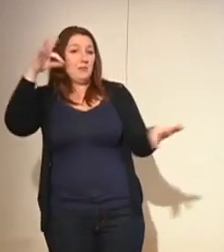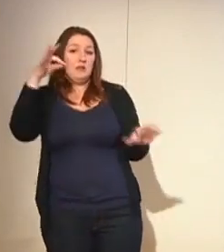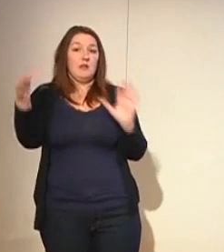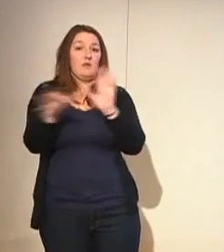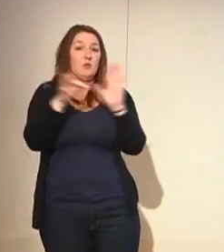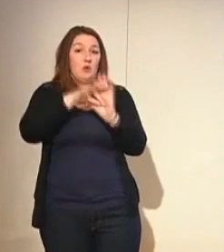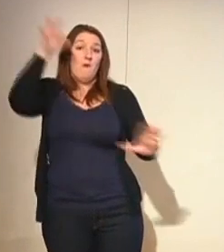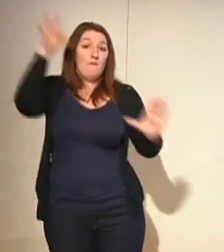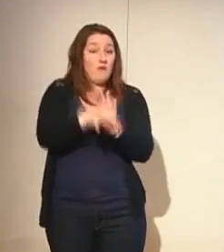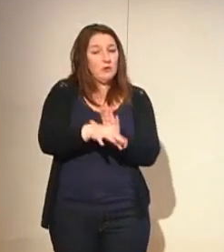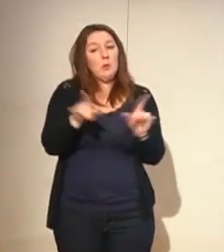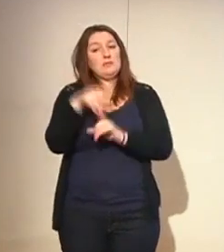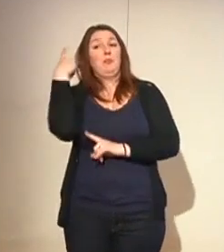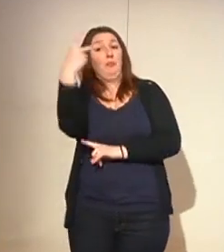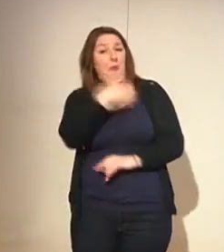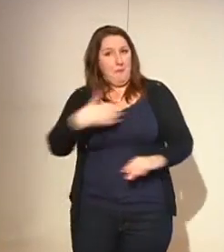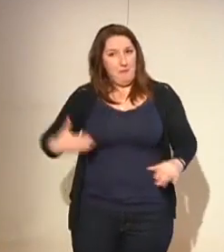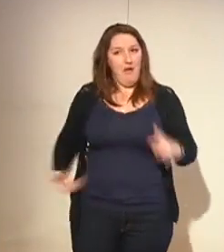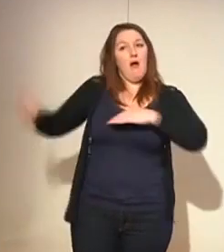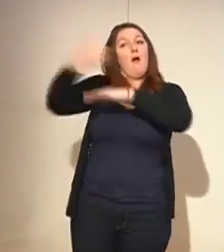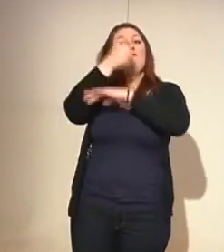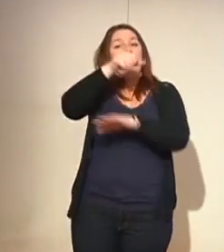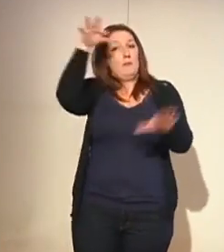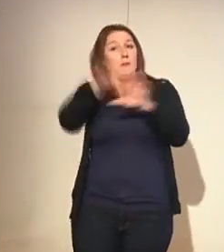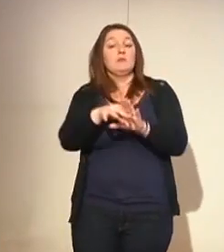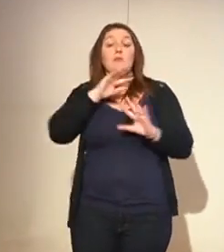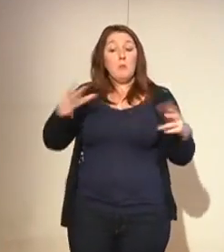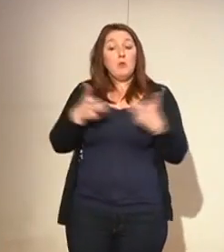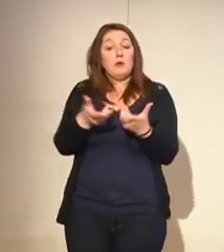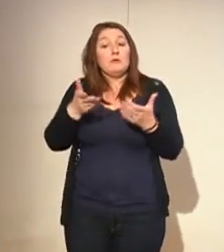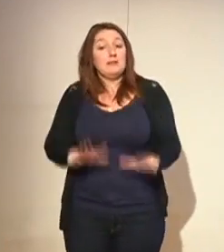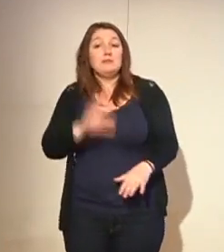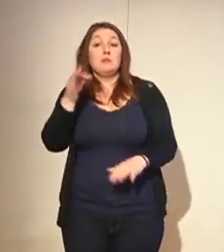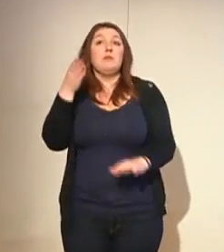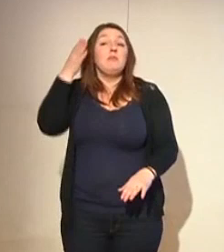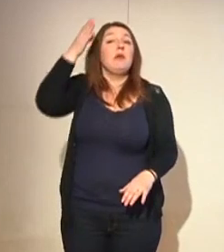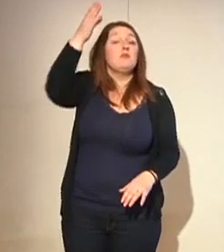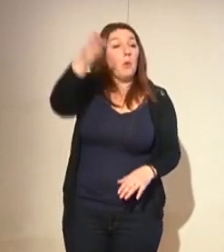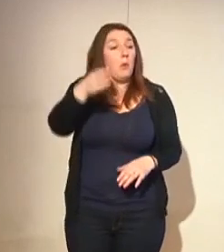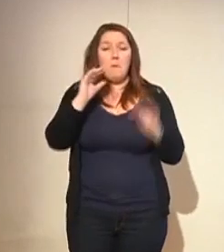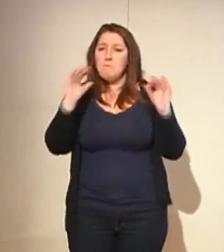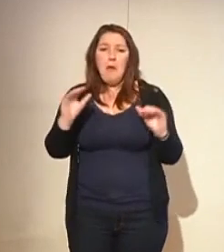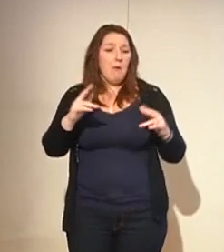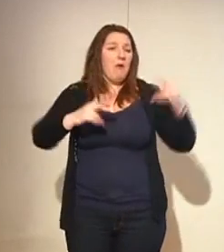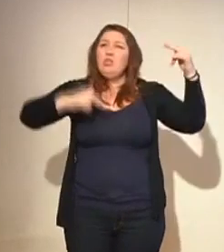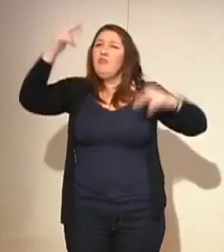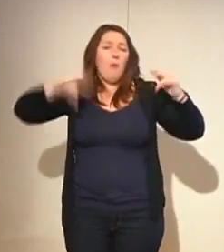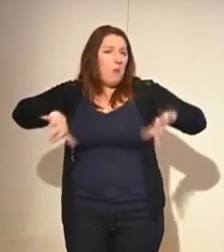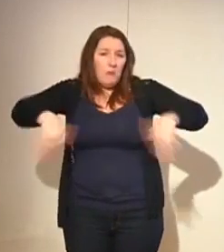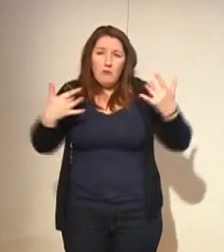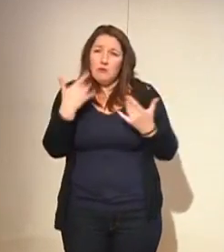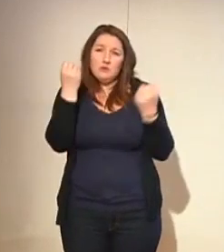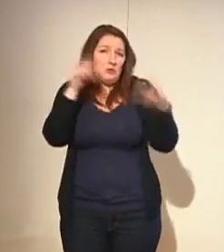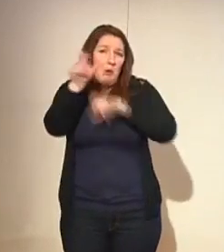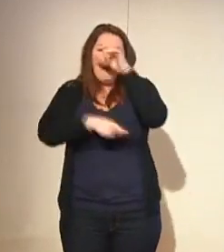Maire vous décidez de leur montant mais bientôt quel que soit le niveau de celle-ci vous trouverez des gens qui vous diront qu'elles sont toujours